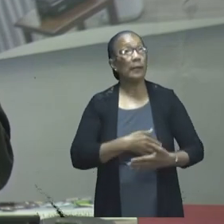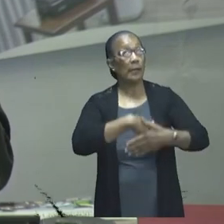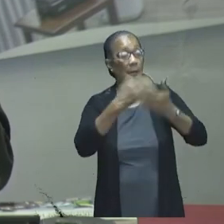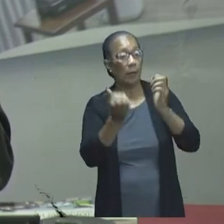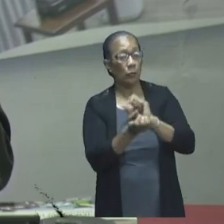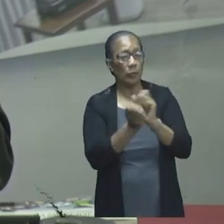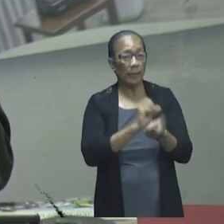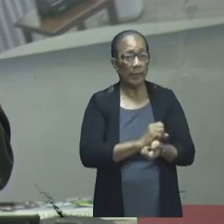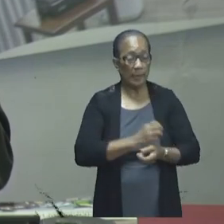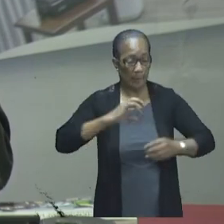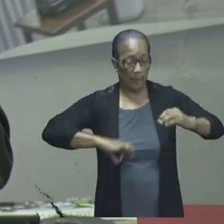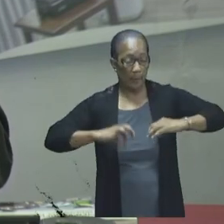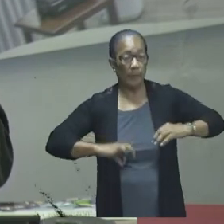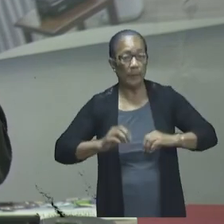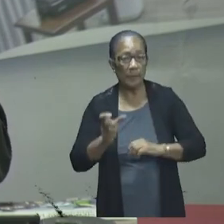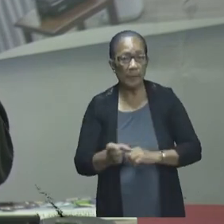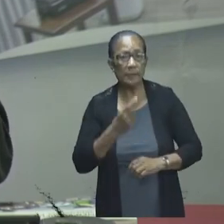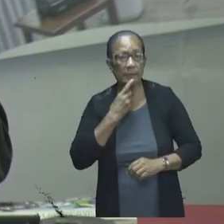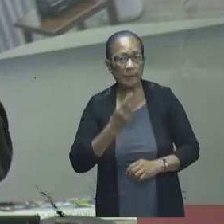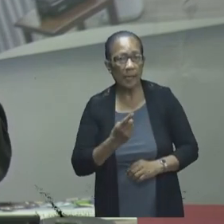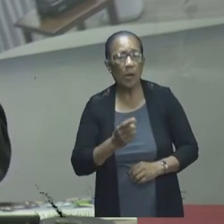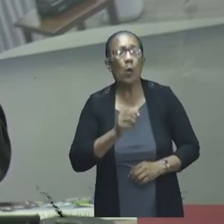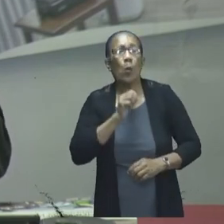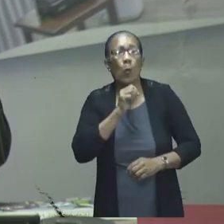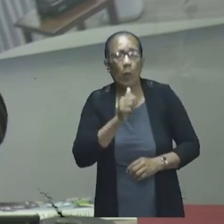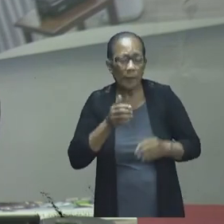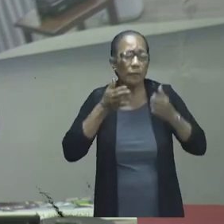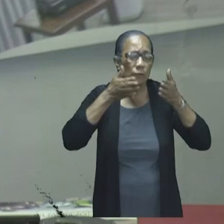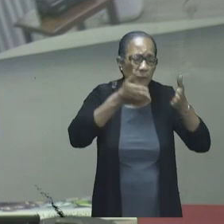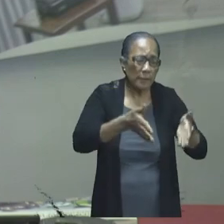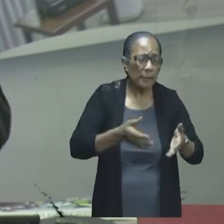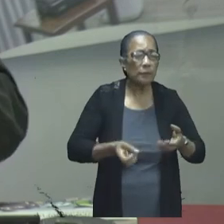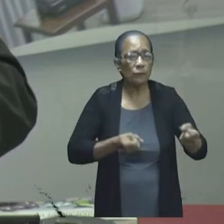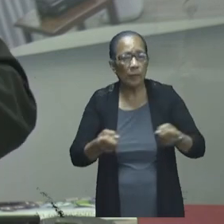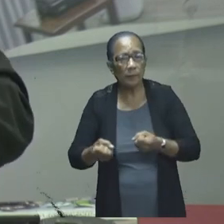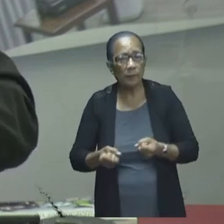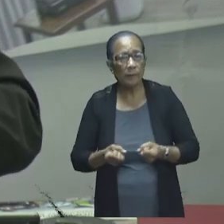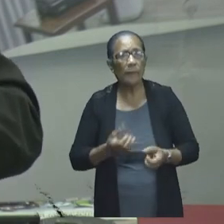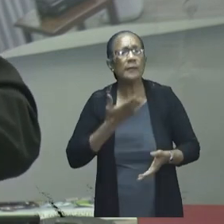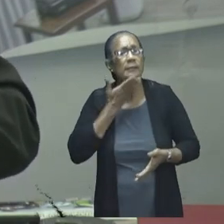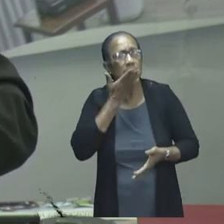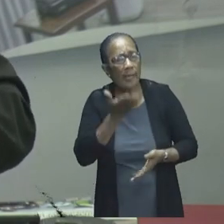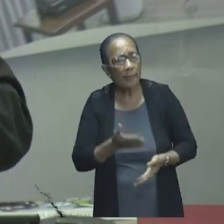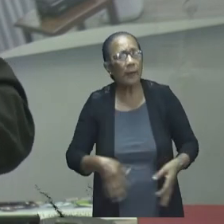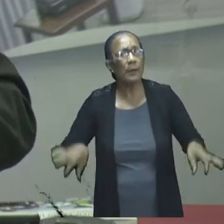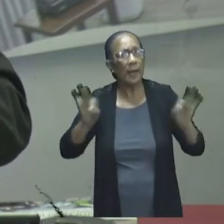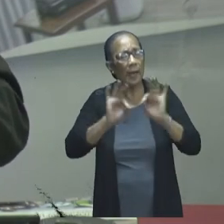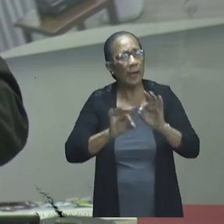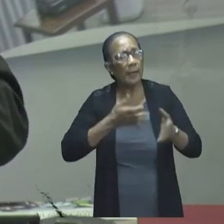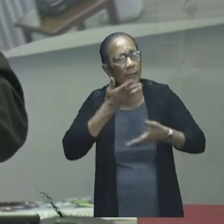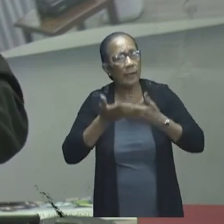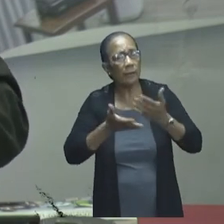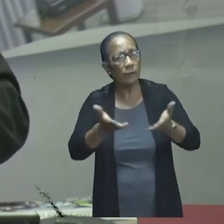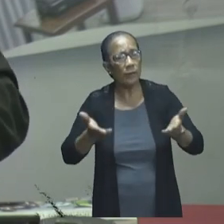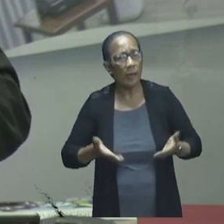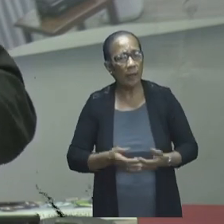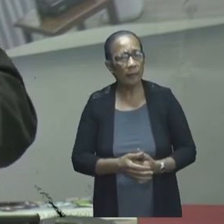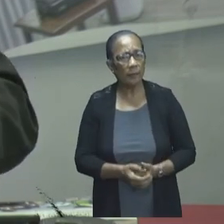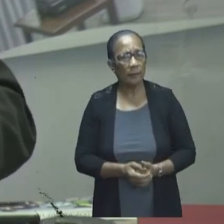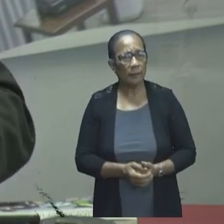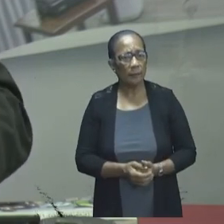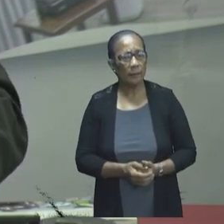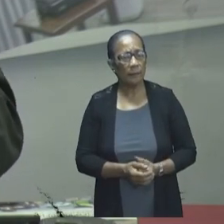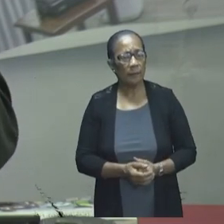nog nader ingaan maar let meer aangeven wat de visie is van de rug iemand die staat een heel belangrijke vraag en dit spul wat je daar voor haar